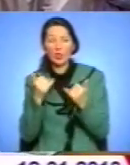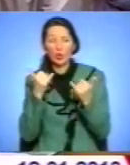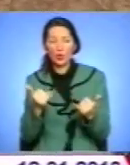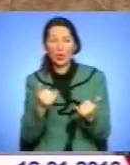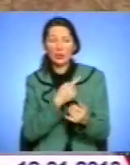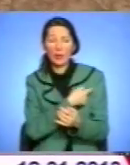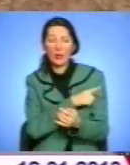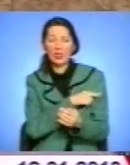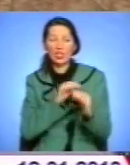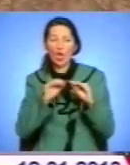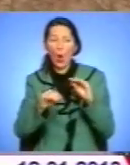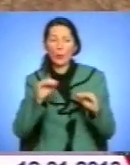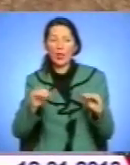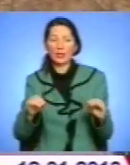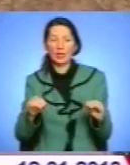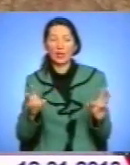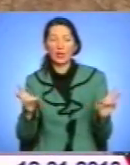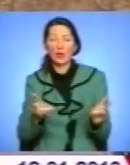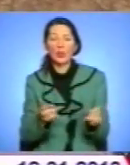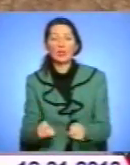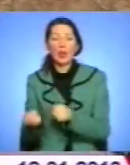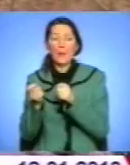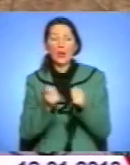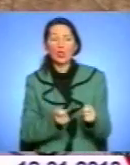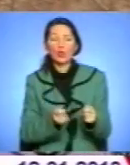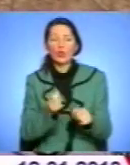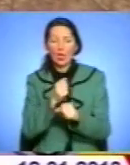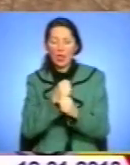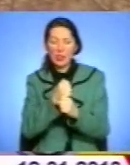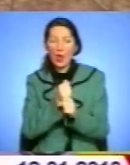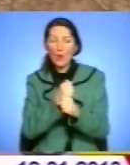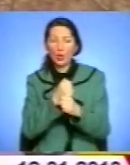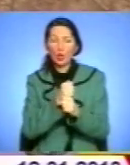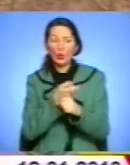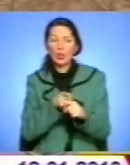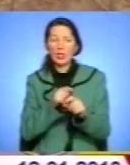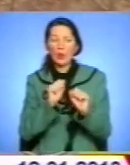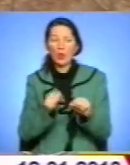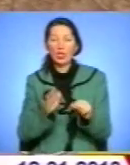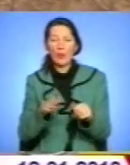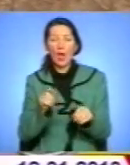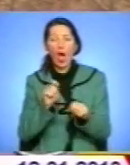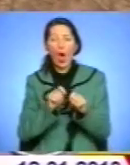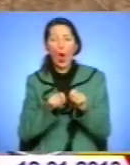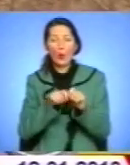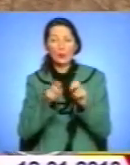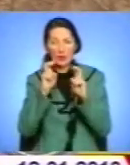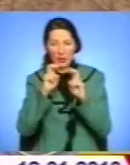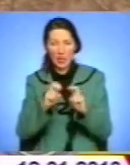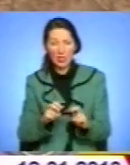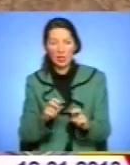обладнання. Повинні діяти якісь персональні лабораторії, які могли би яким чином дійсно обстежити